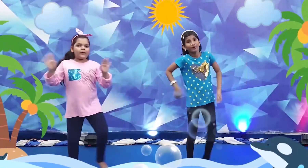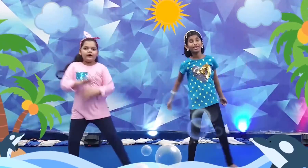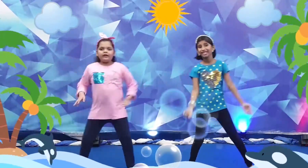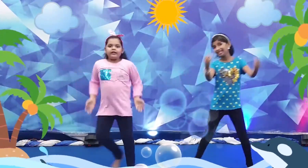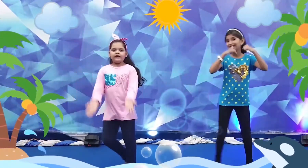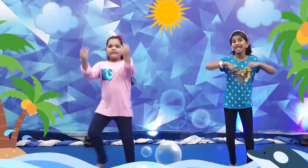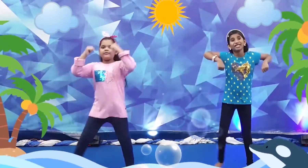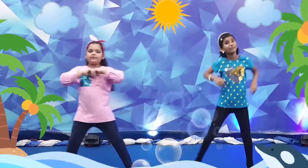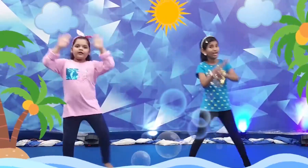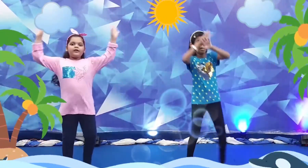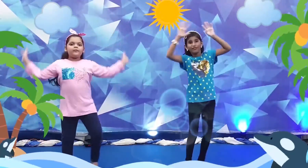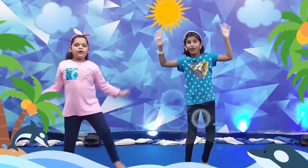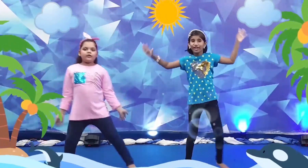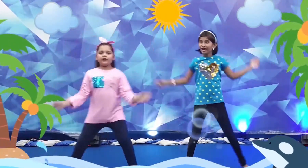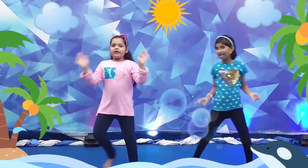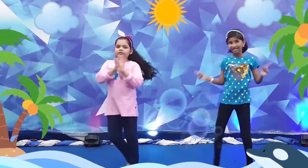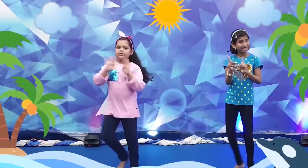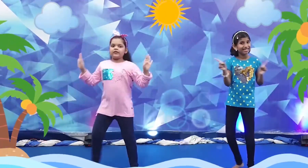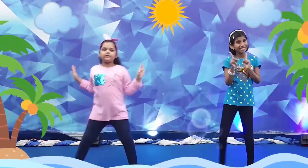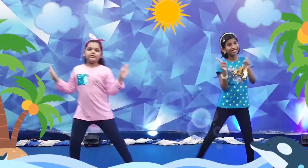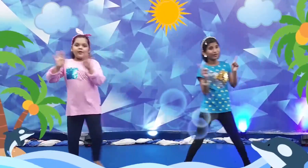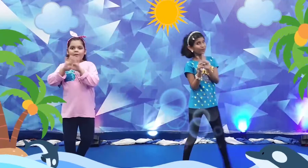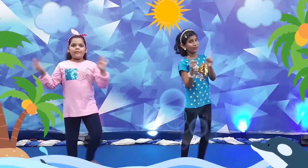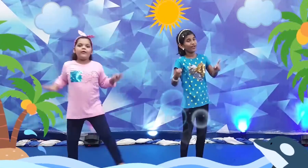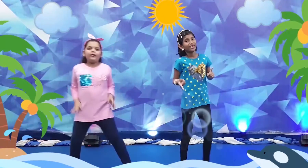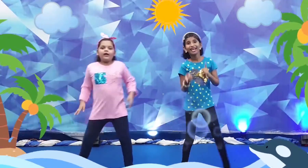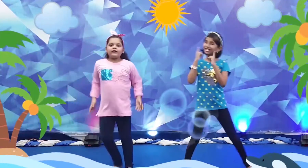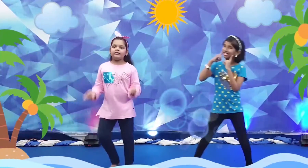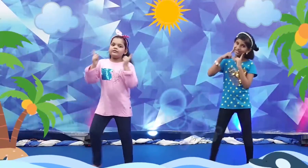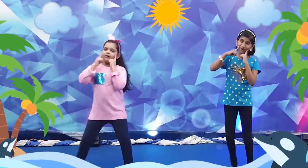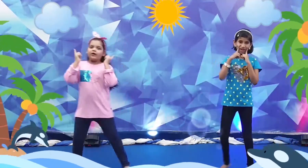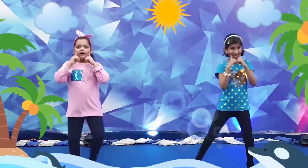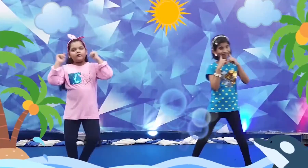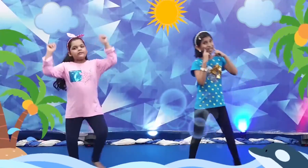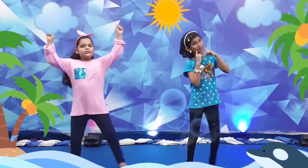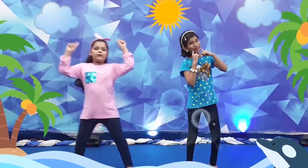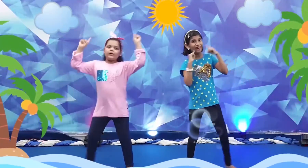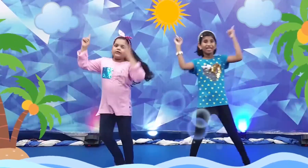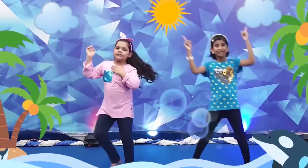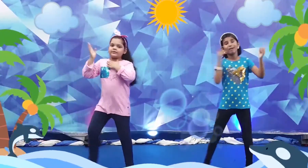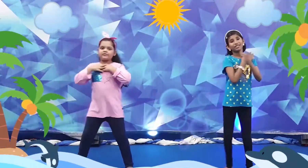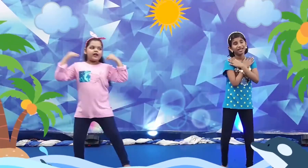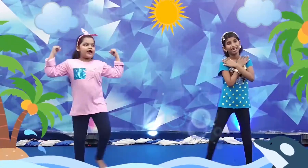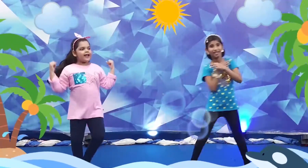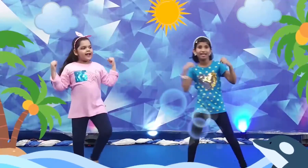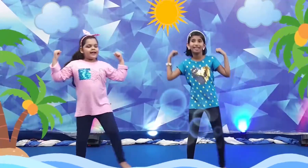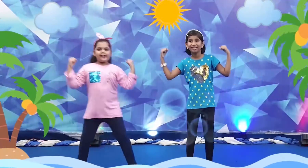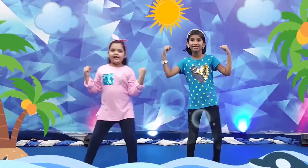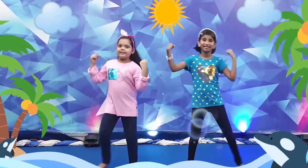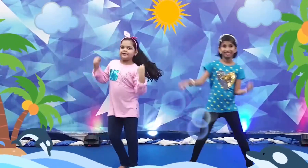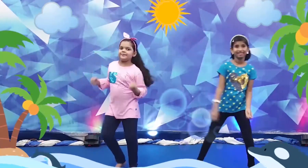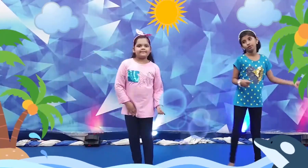more He gives me living water, and I thirst no more, and the joy of the Lord is my strength.